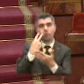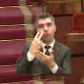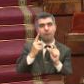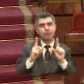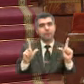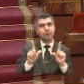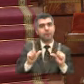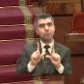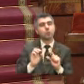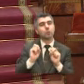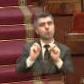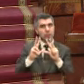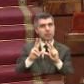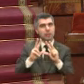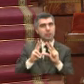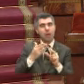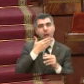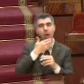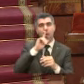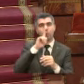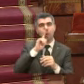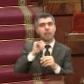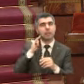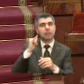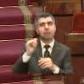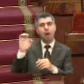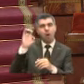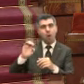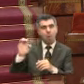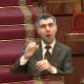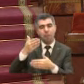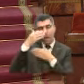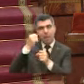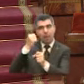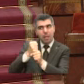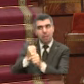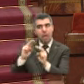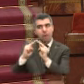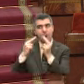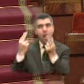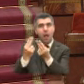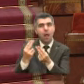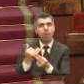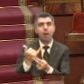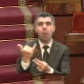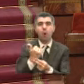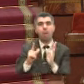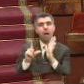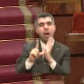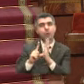ديال تعزيز الثقة، وأن جاليتنا الحمد لله عندها من الإمكان باش تعبأ وتخرط معنا في استحقاقات ديال البلد ديالنا إن شاء